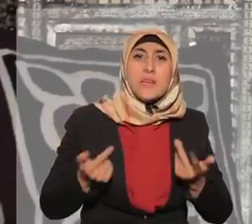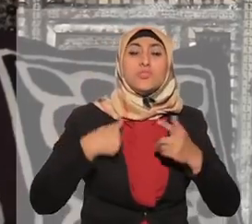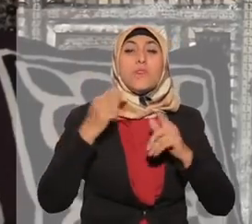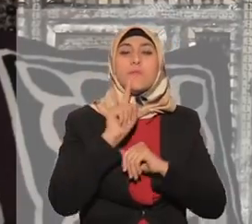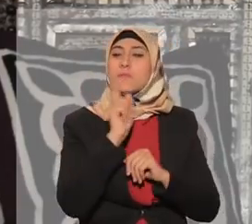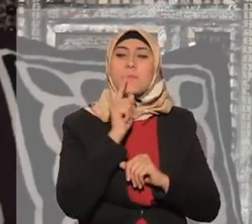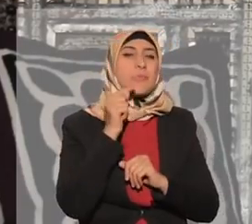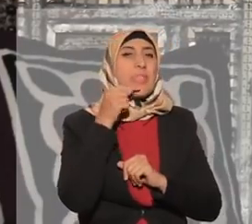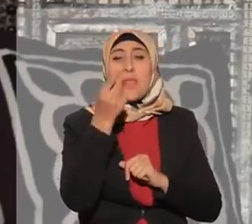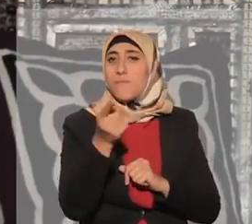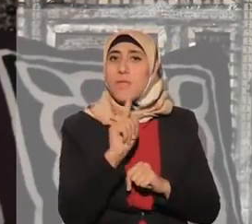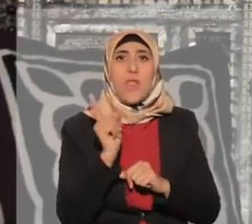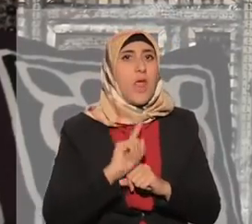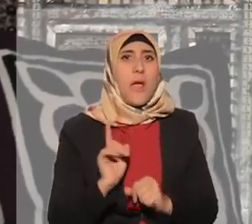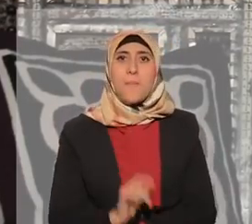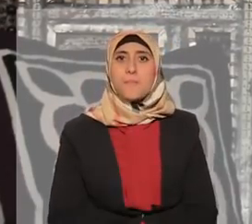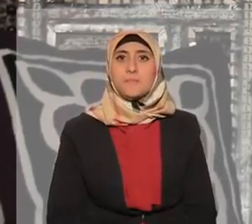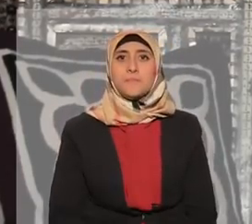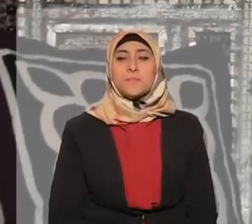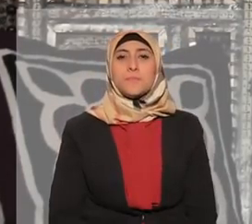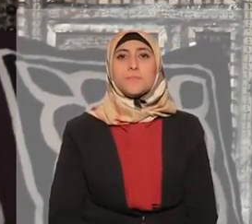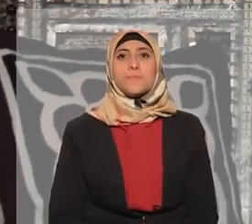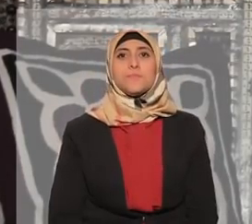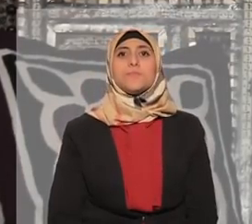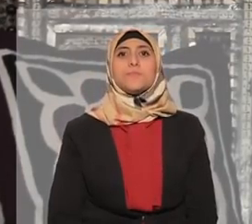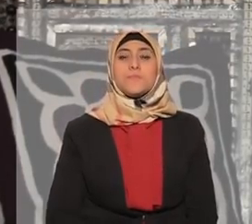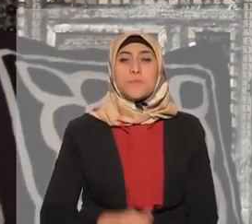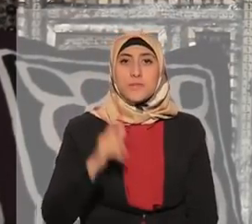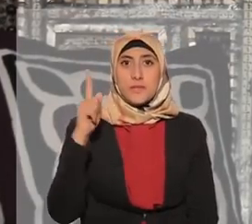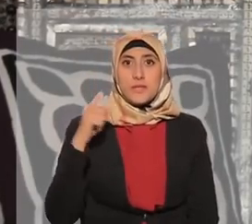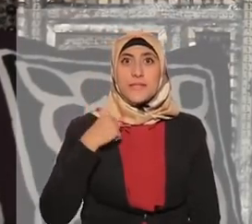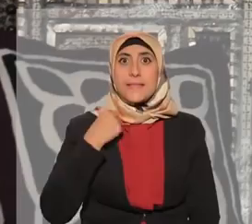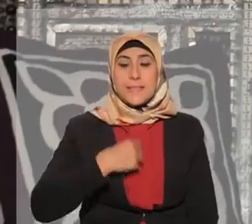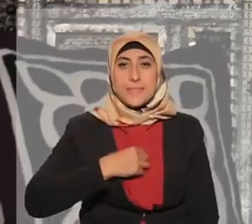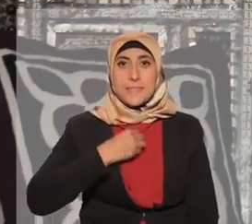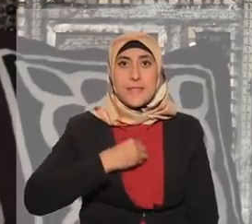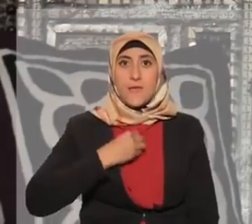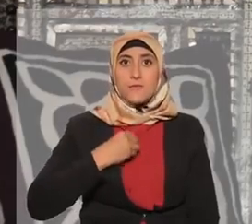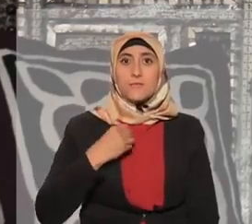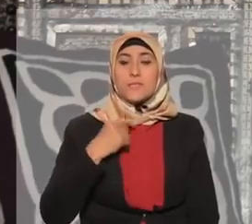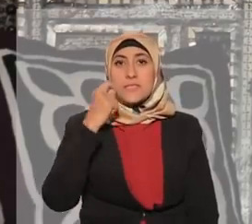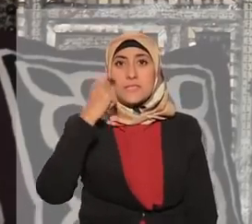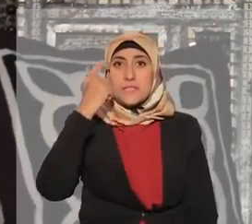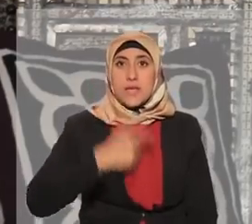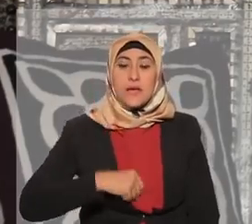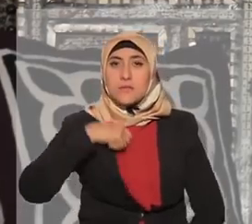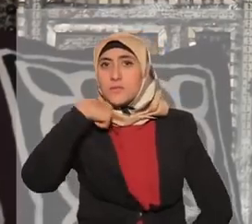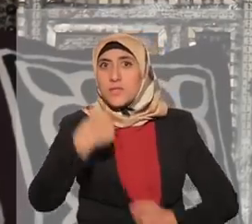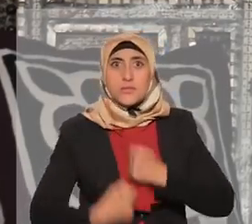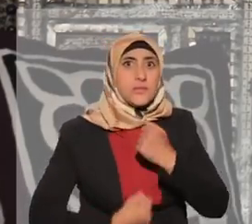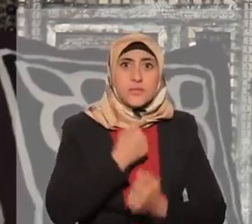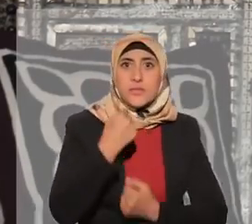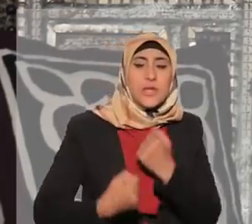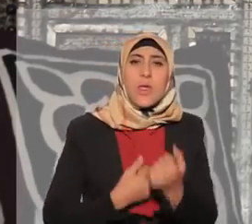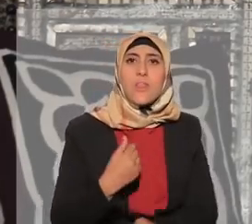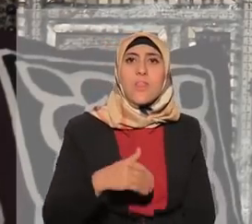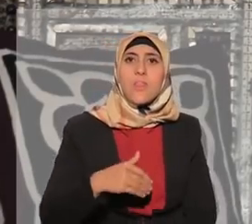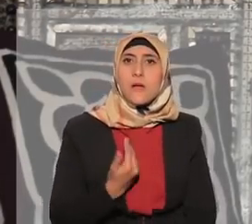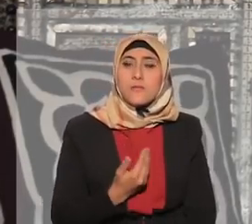يقضي. طيب، جاهد الإنسان نفسه، سلك إلى الله عز وجل، وما زال في هذه